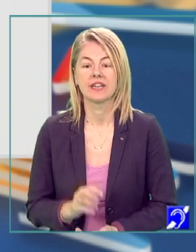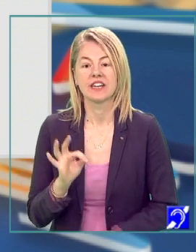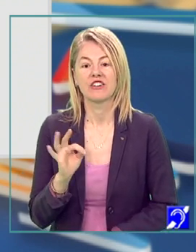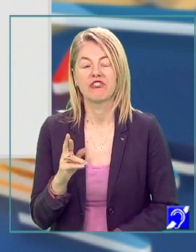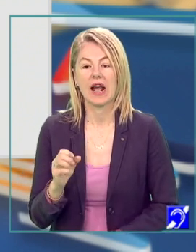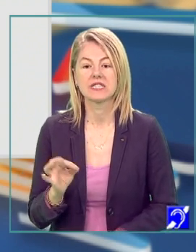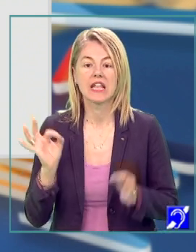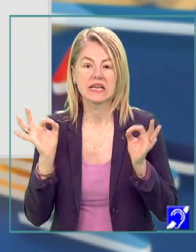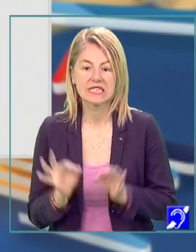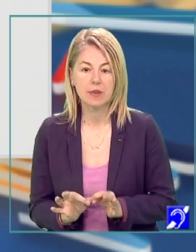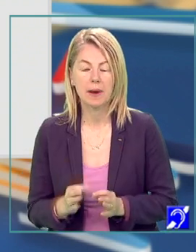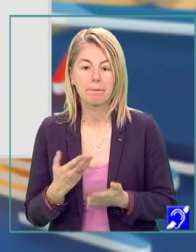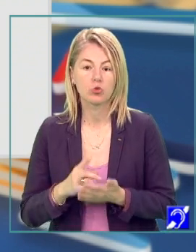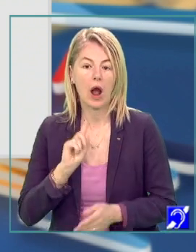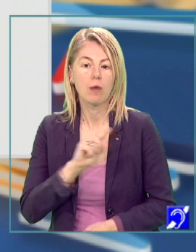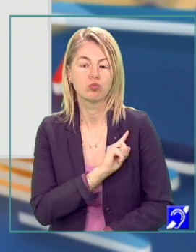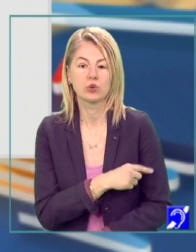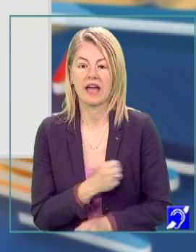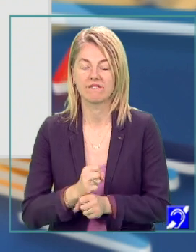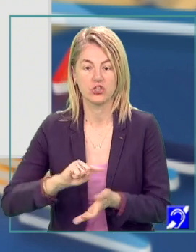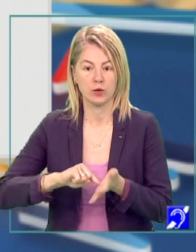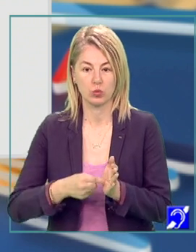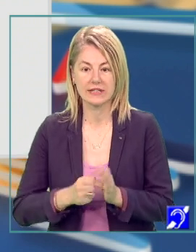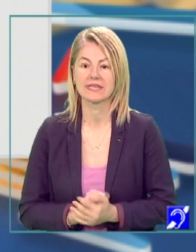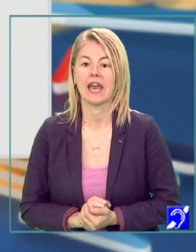fracție ordinară pentru a putea face înmulțirea.